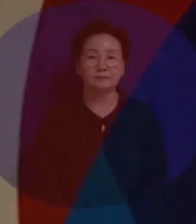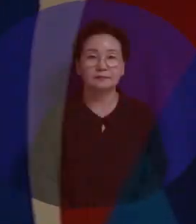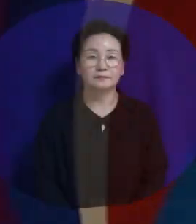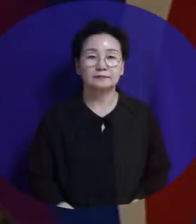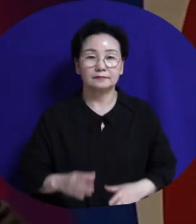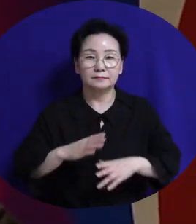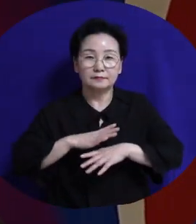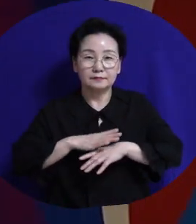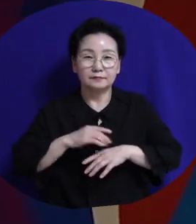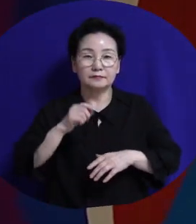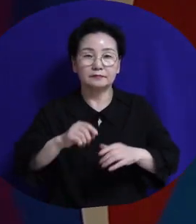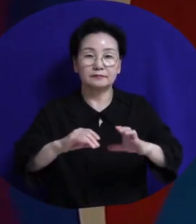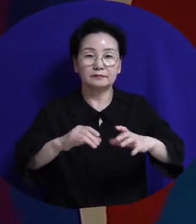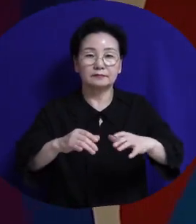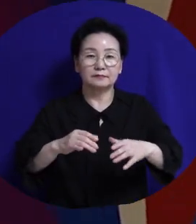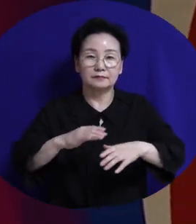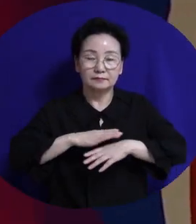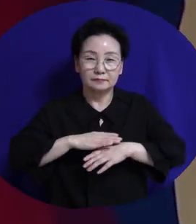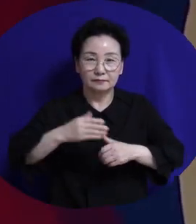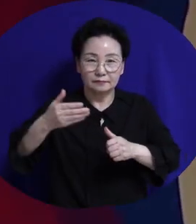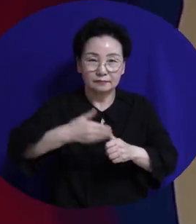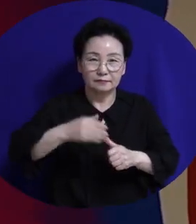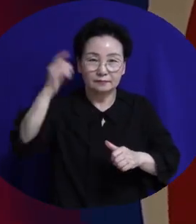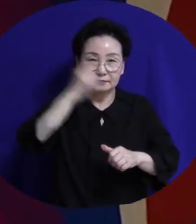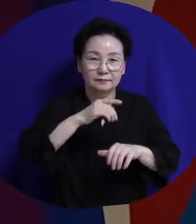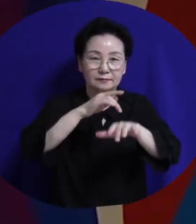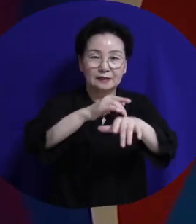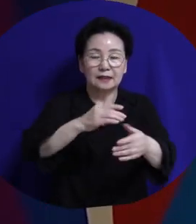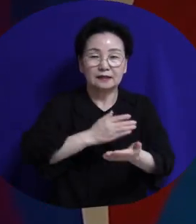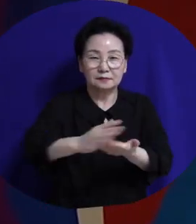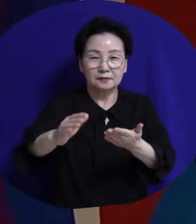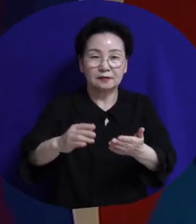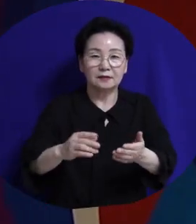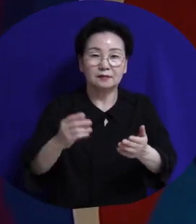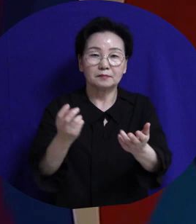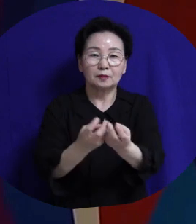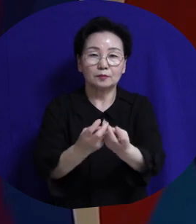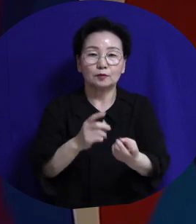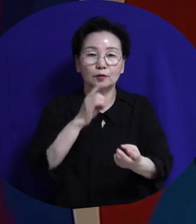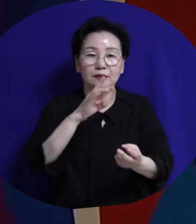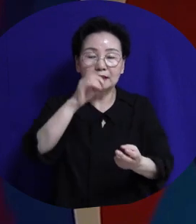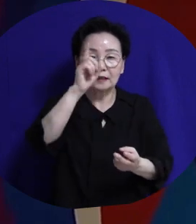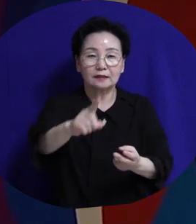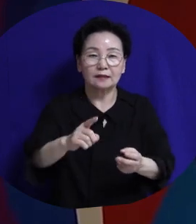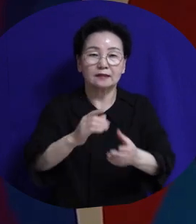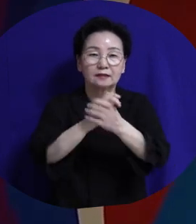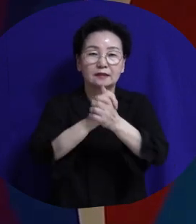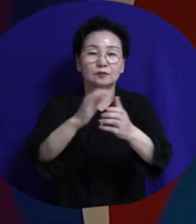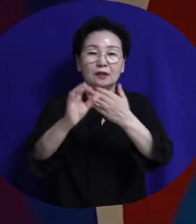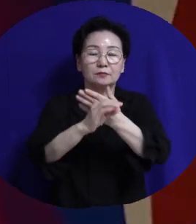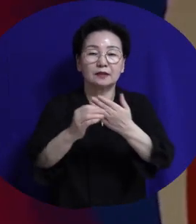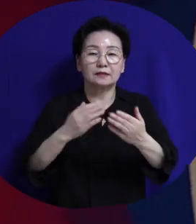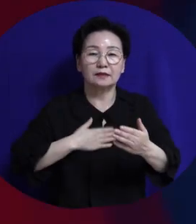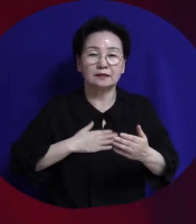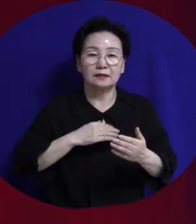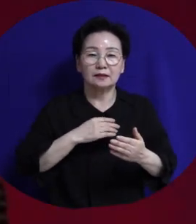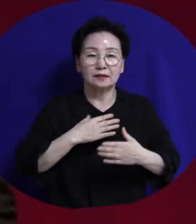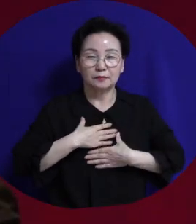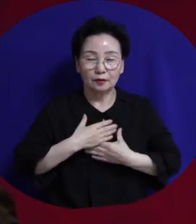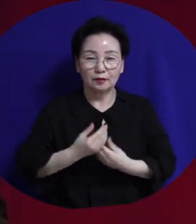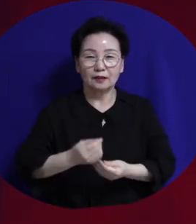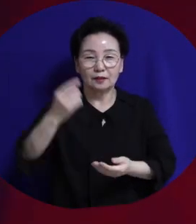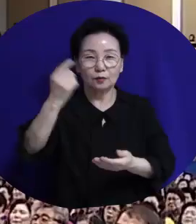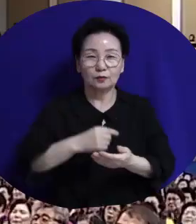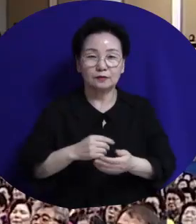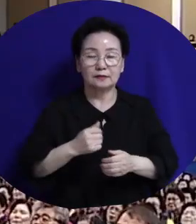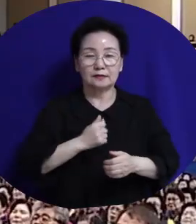이 두려움, 이 세상의 두려움이 저 악한 마귀를 몰아내는 방법은 딱 하나예요. 기도하면 나에게 평강이 오고 자신감이 온다는 걸 여러분,